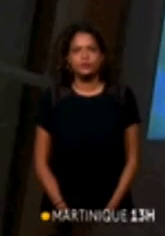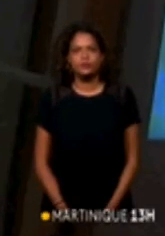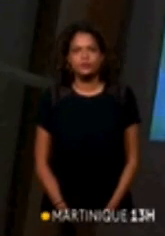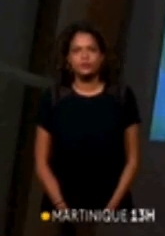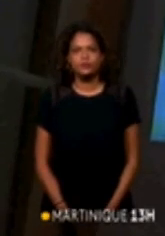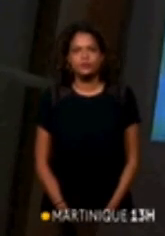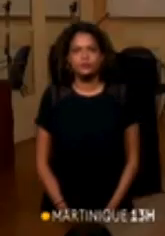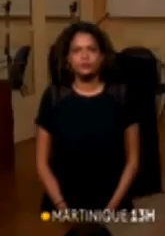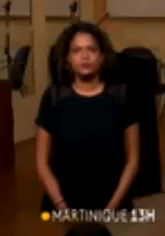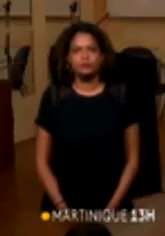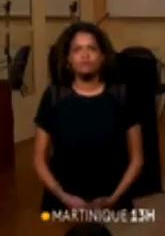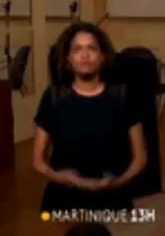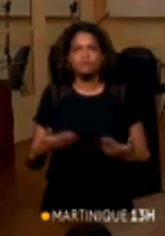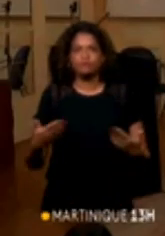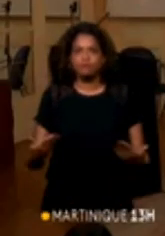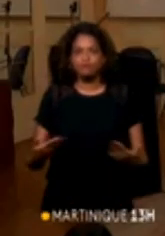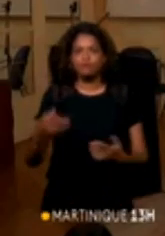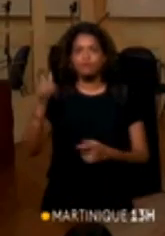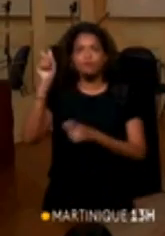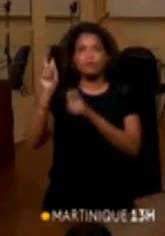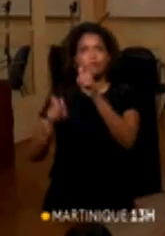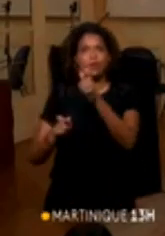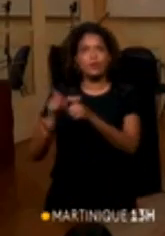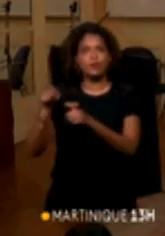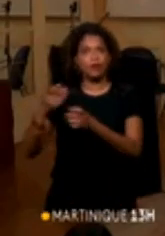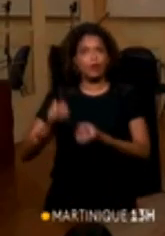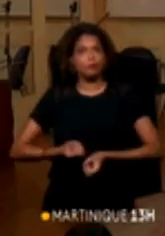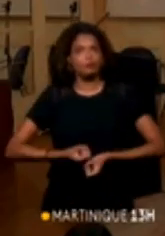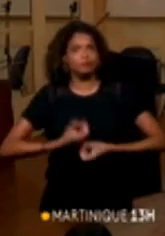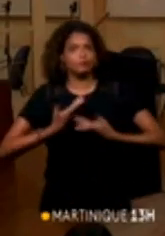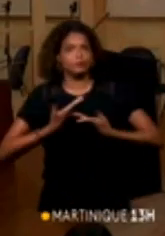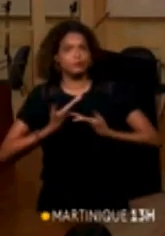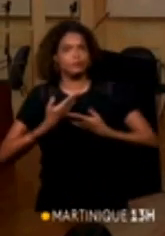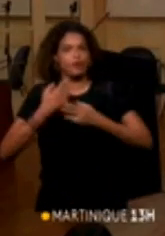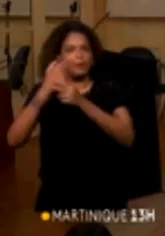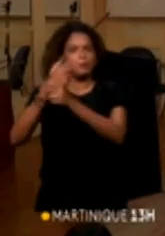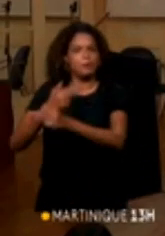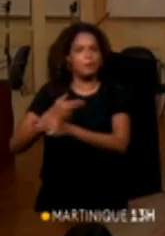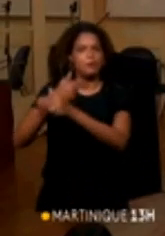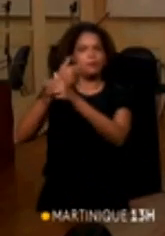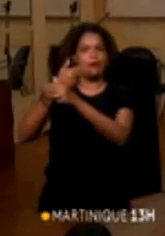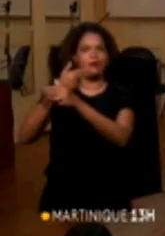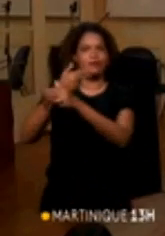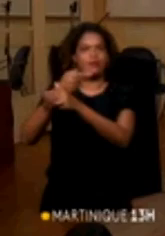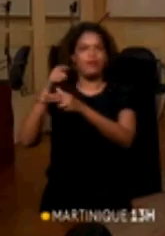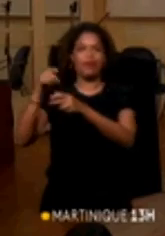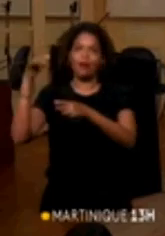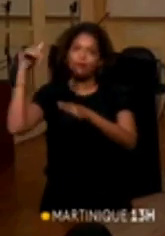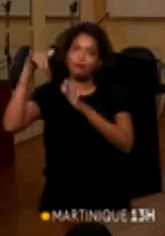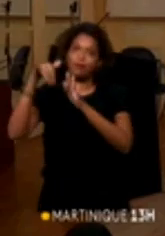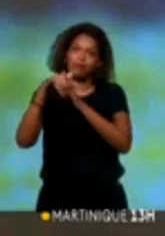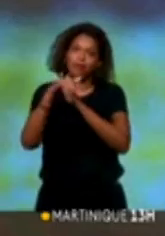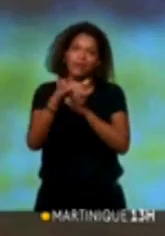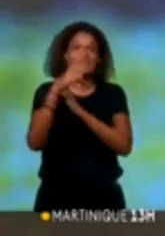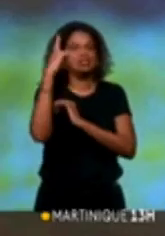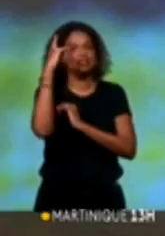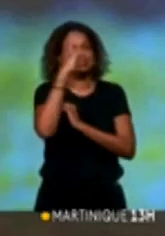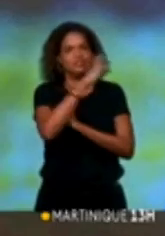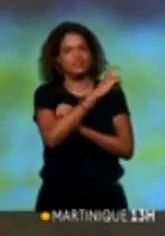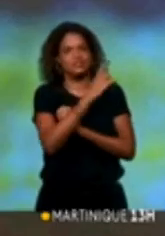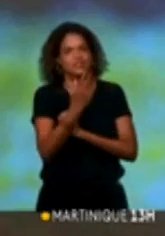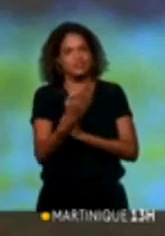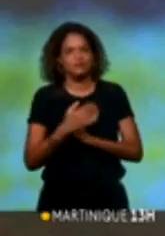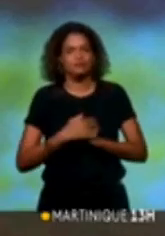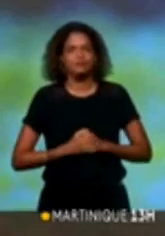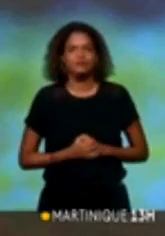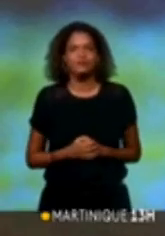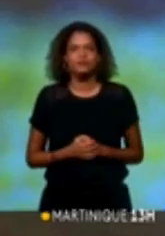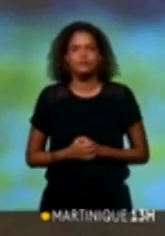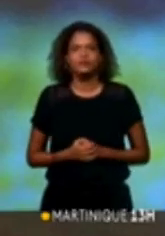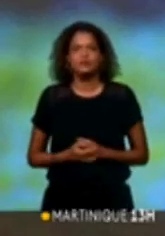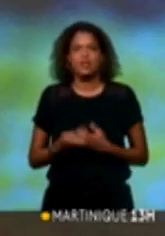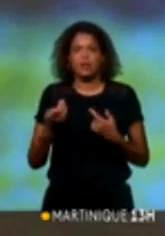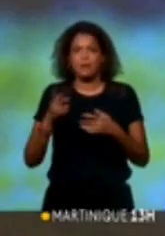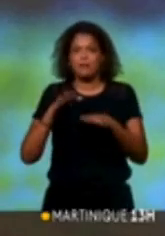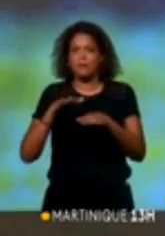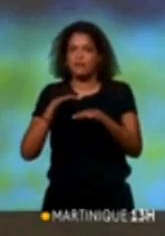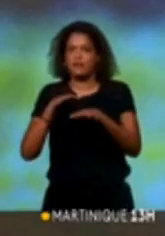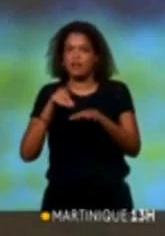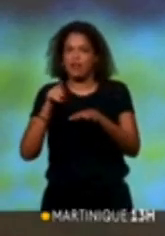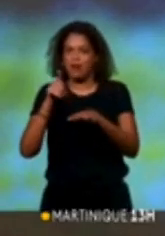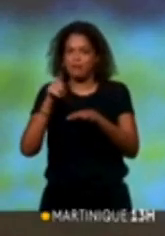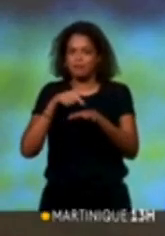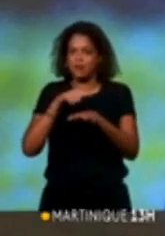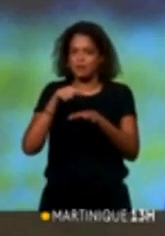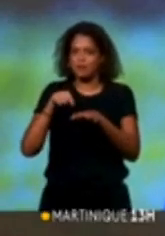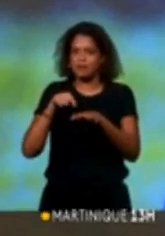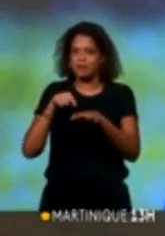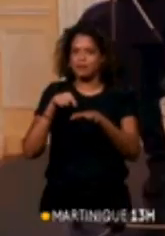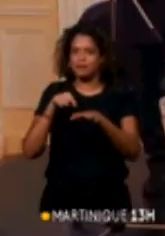Carbet. Les lauréats se sont exprimés par vidéo, difficile de voyager avec la Covid. La manifestation a même failli être annulée. C'est